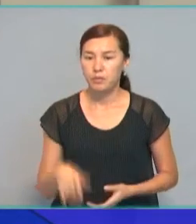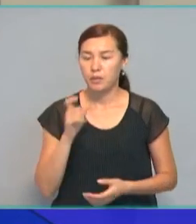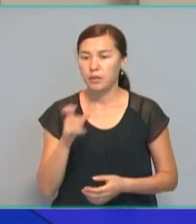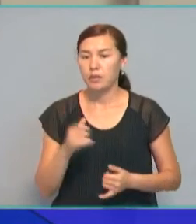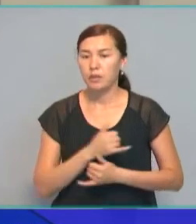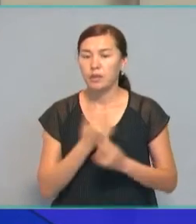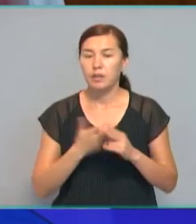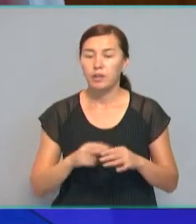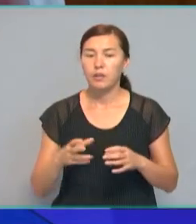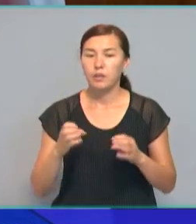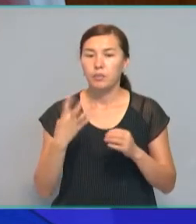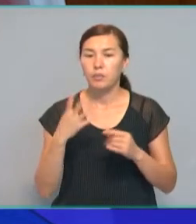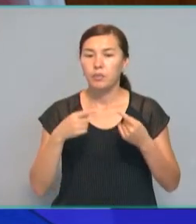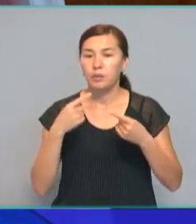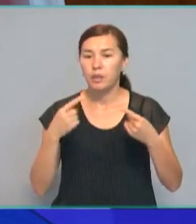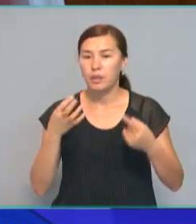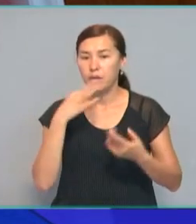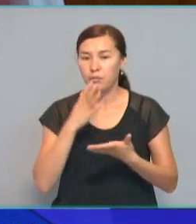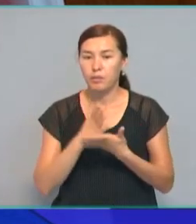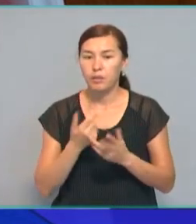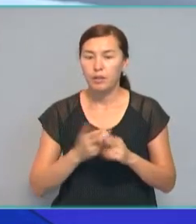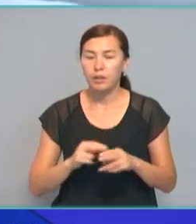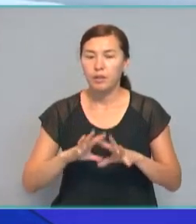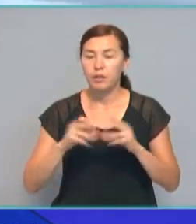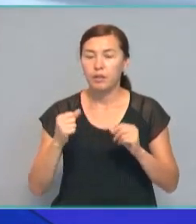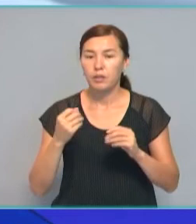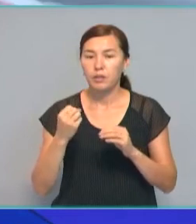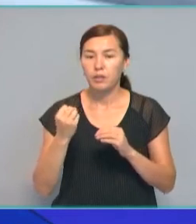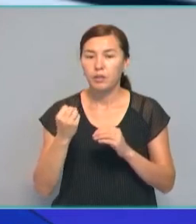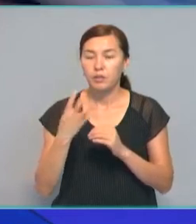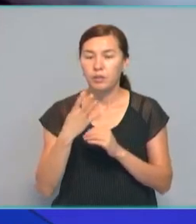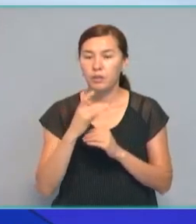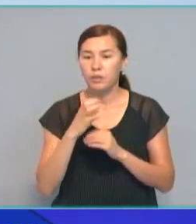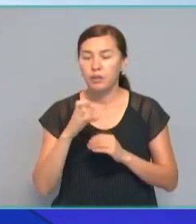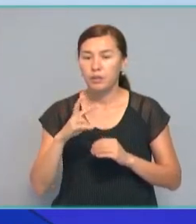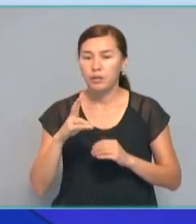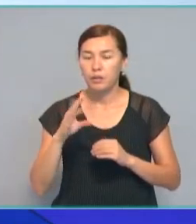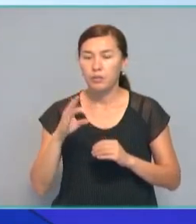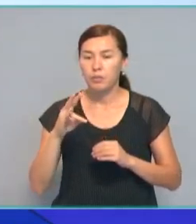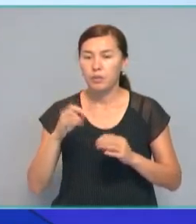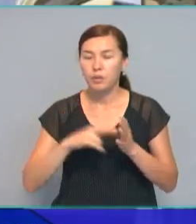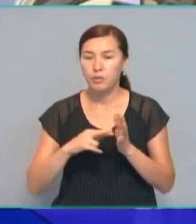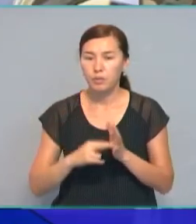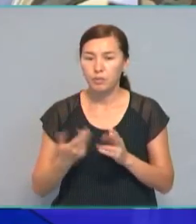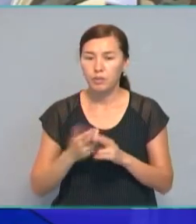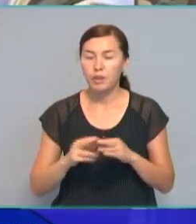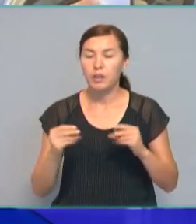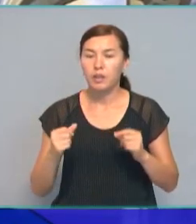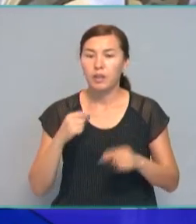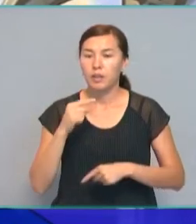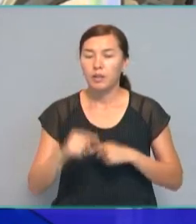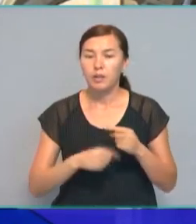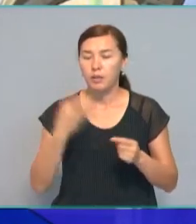науқастарға берілетін мына қорапшада 14 дәрі-дәрмек бар. Қорапшаның жалпы құны 14 000 теңге. Өмір және шипа жобасы аясында жиналған қаражатқа